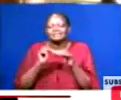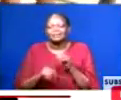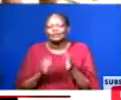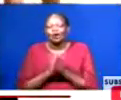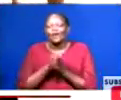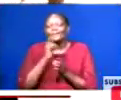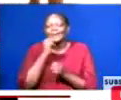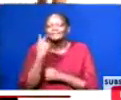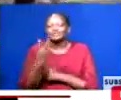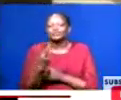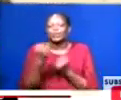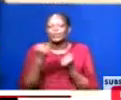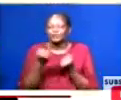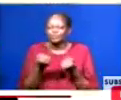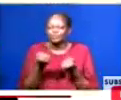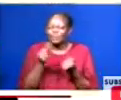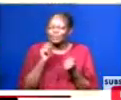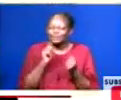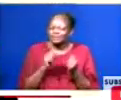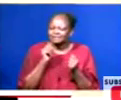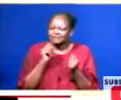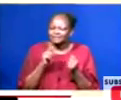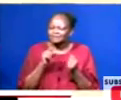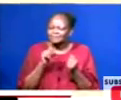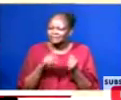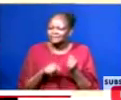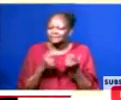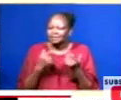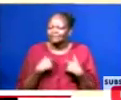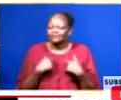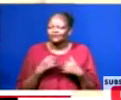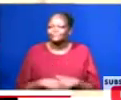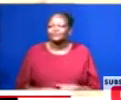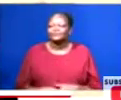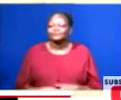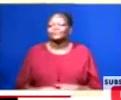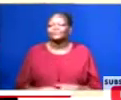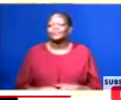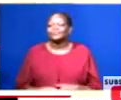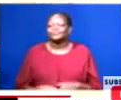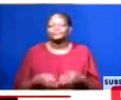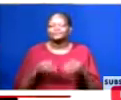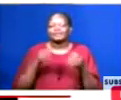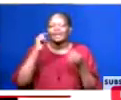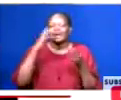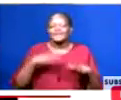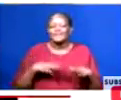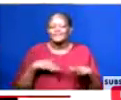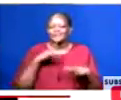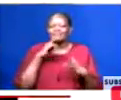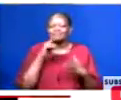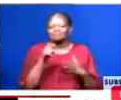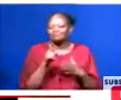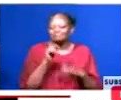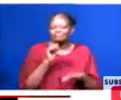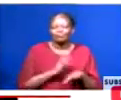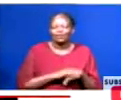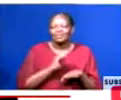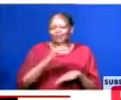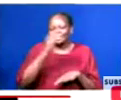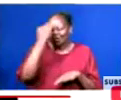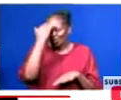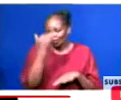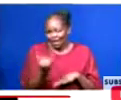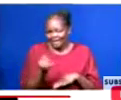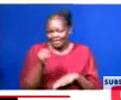pamoja watatoa mbegu? Kenyans poking holes on the ruling also took issue with legislators for allegedly failing